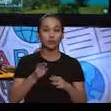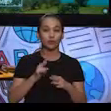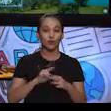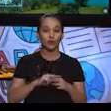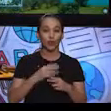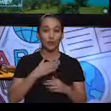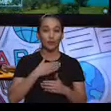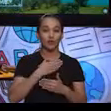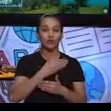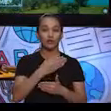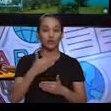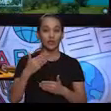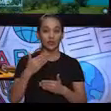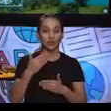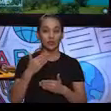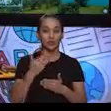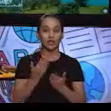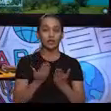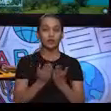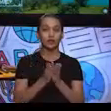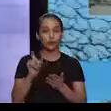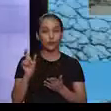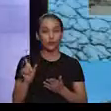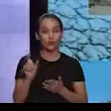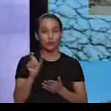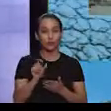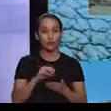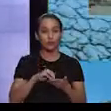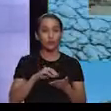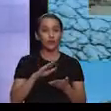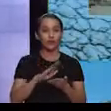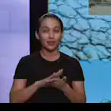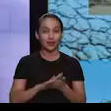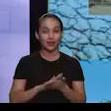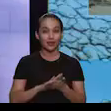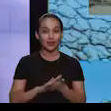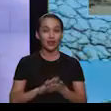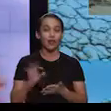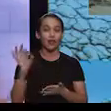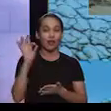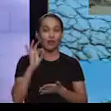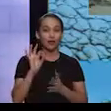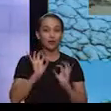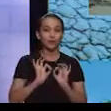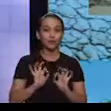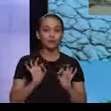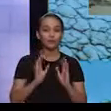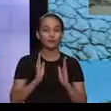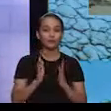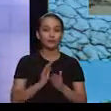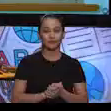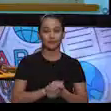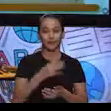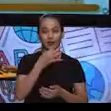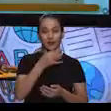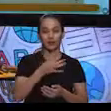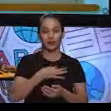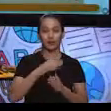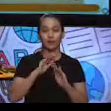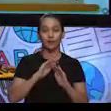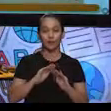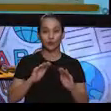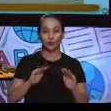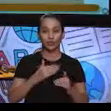bo'lganligi sababli men sizlarni ushbu darslik va uning shartli belgilari haqida biroz tushuncha berib o'tsam. Ayting-chi,